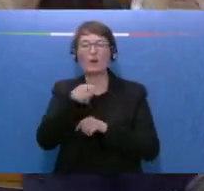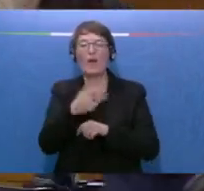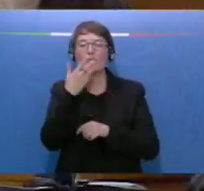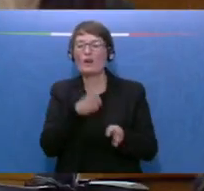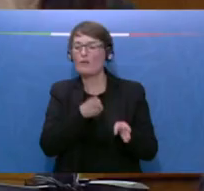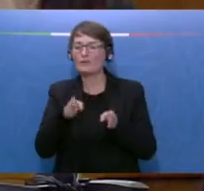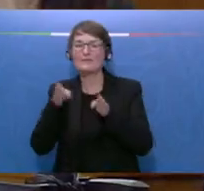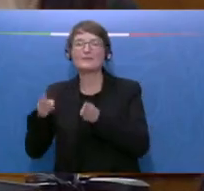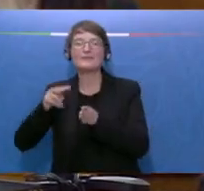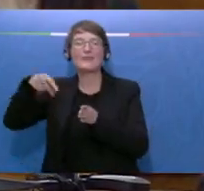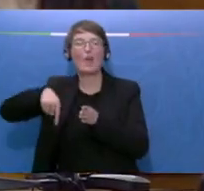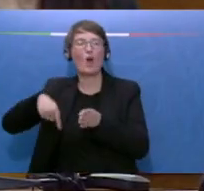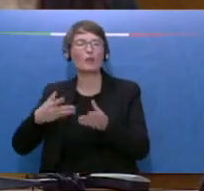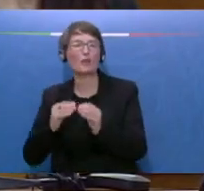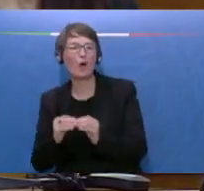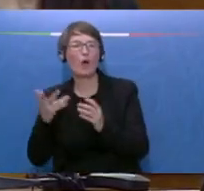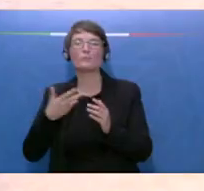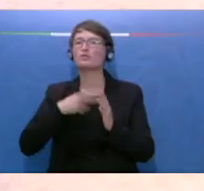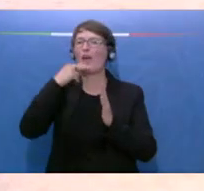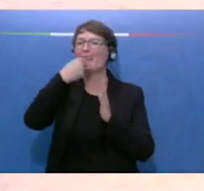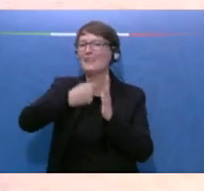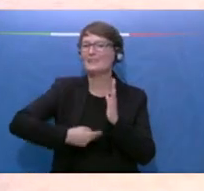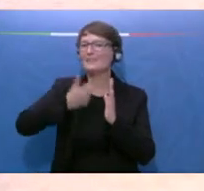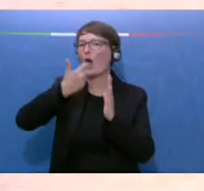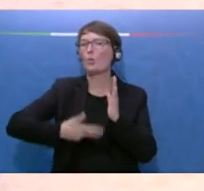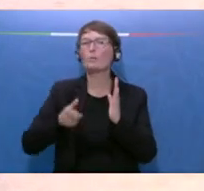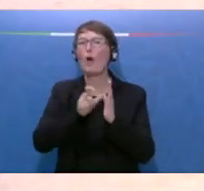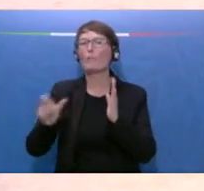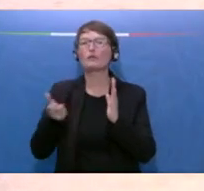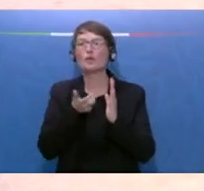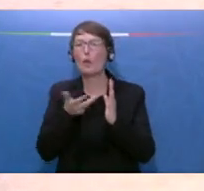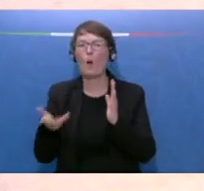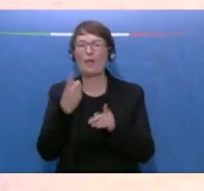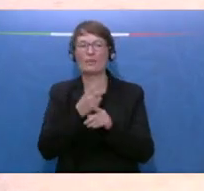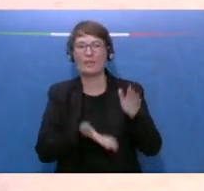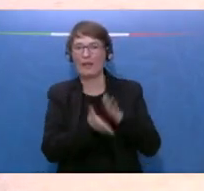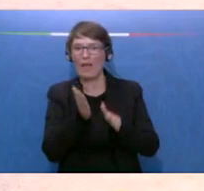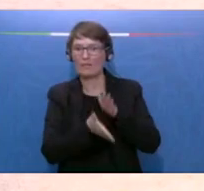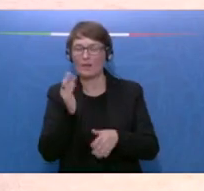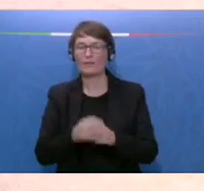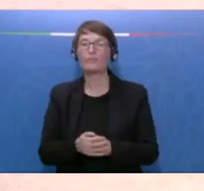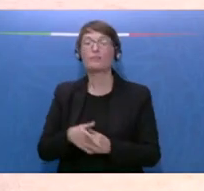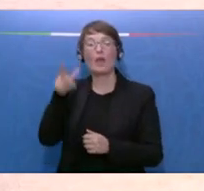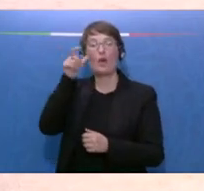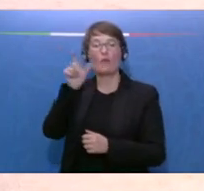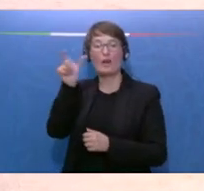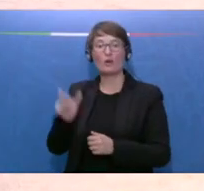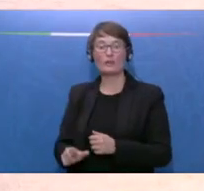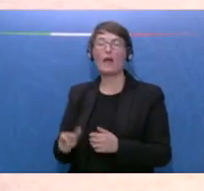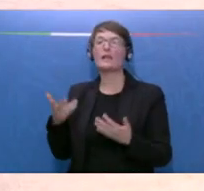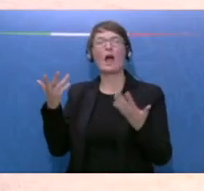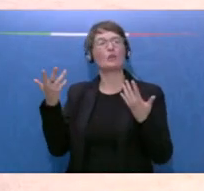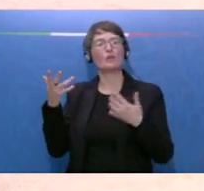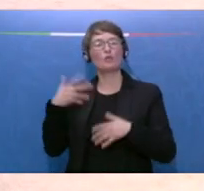numero una lista e quanta gente potrebbe essere il governo italiano ha portato assicurato